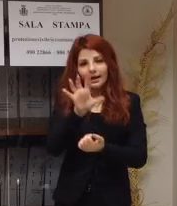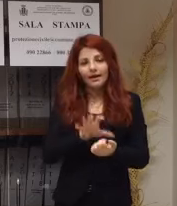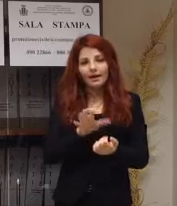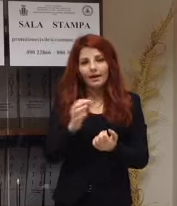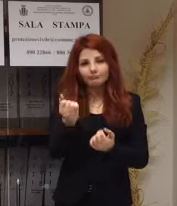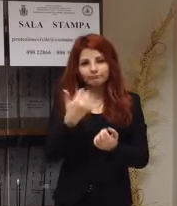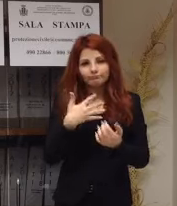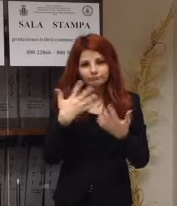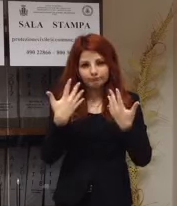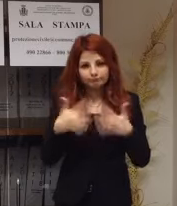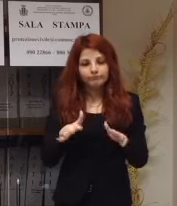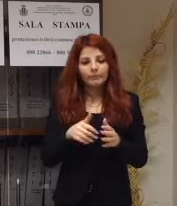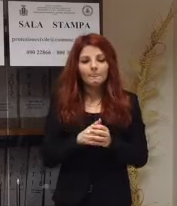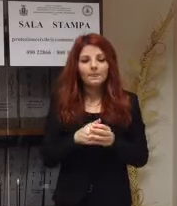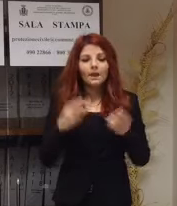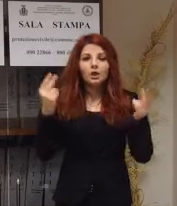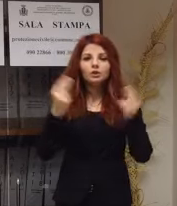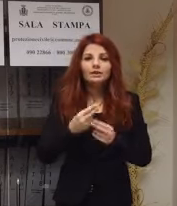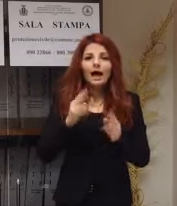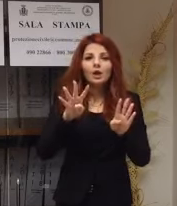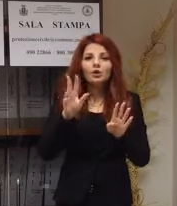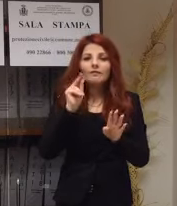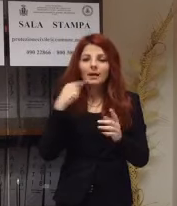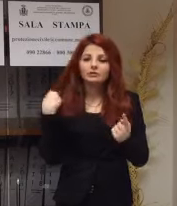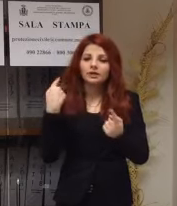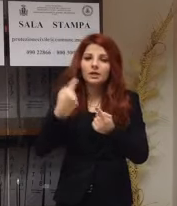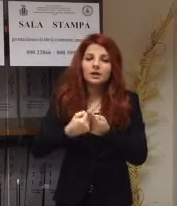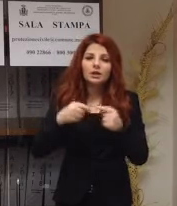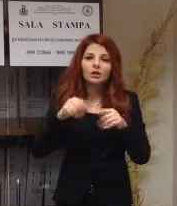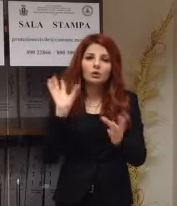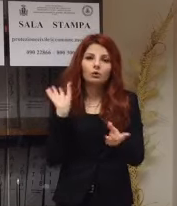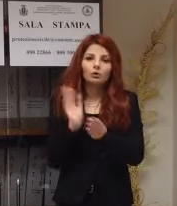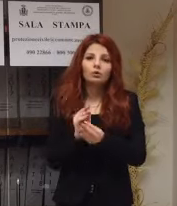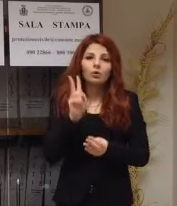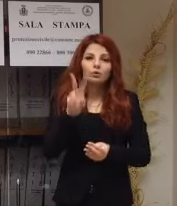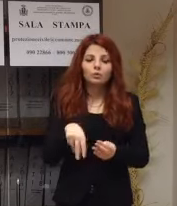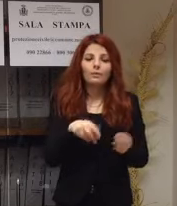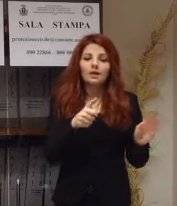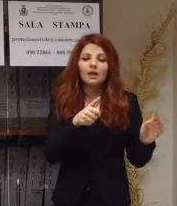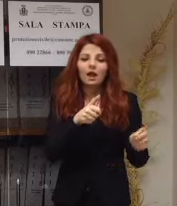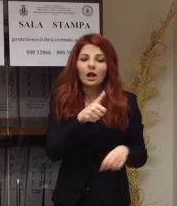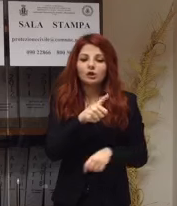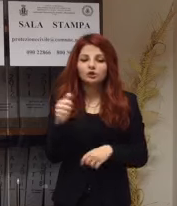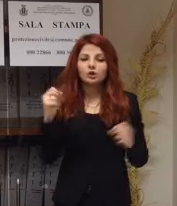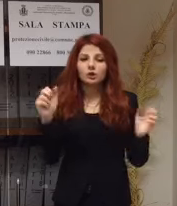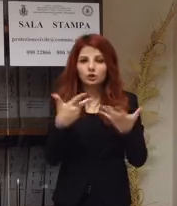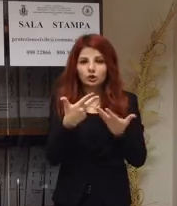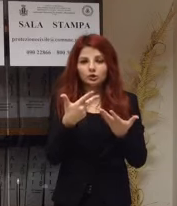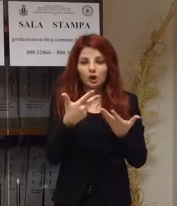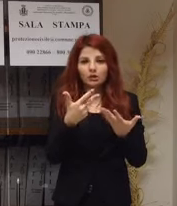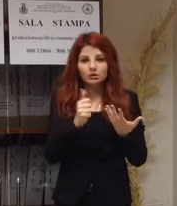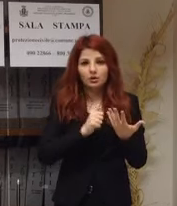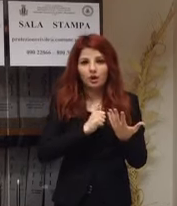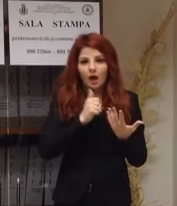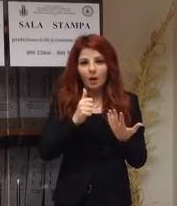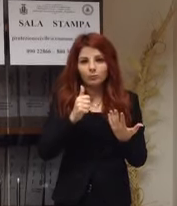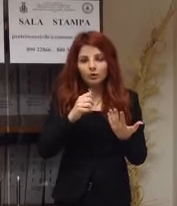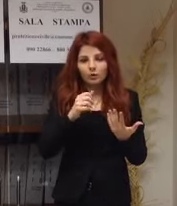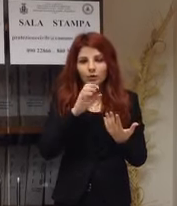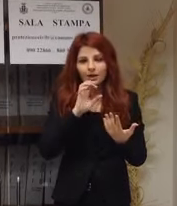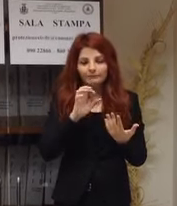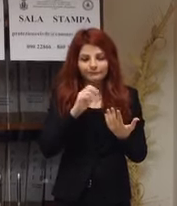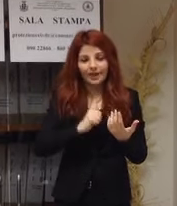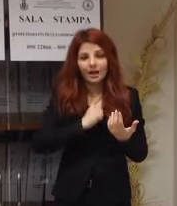In totale se ne abbiamo ricevuto dal 9 marzo 2118 dichiarazioni di auto-isolamento. Sono